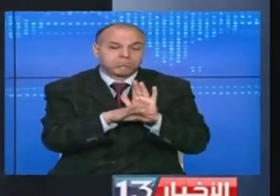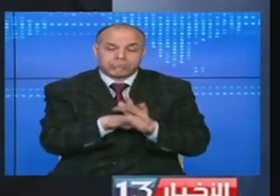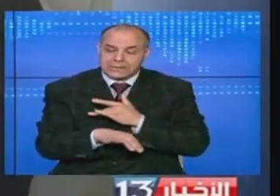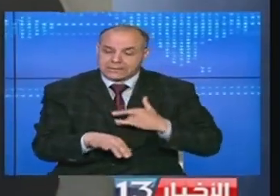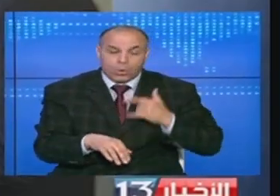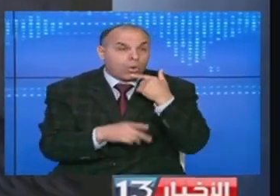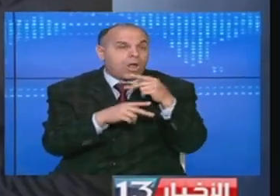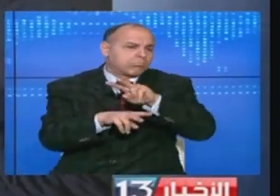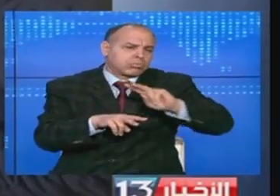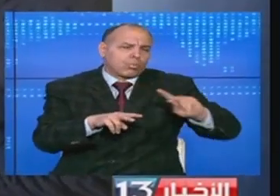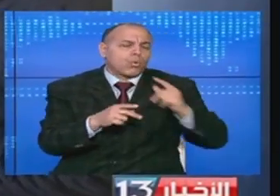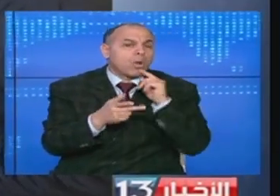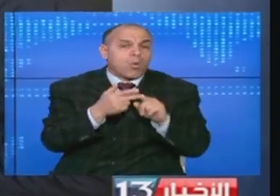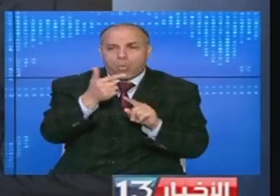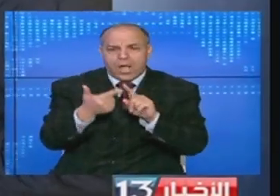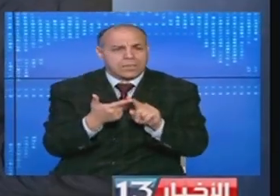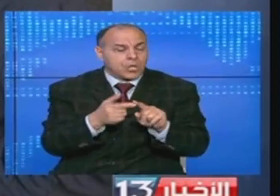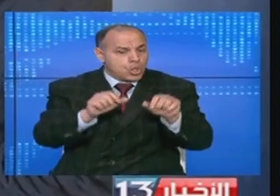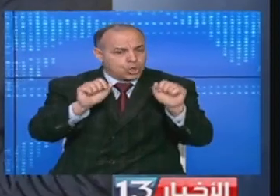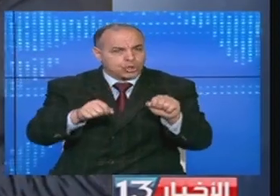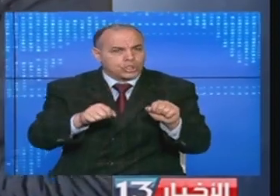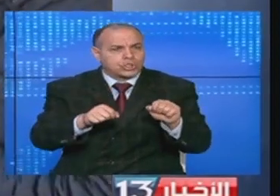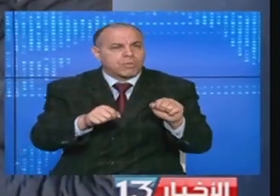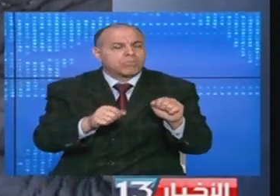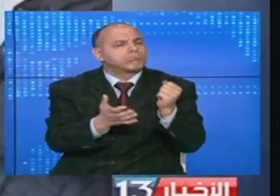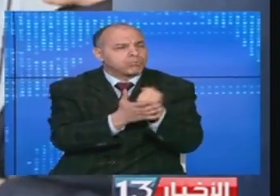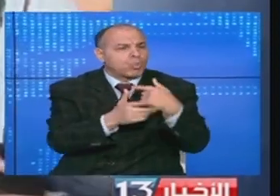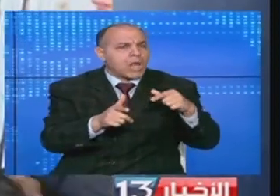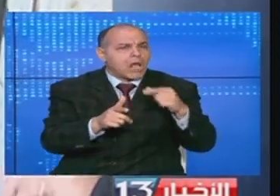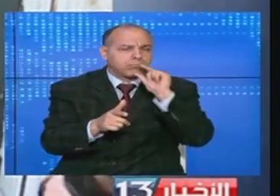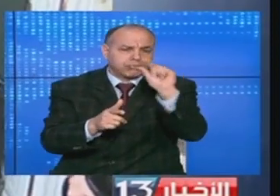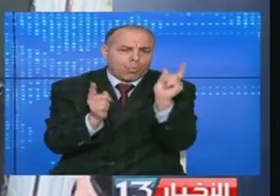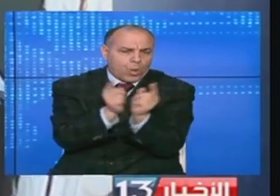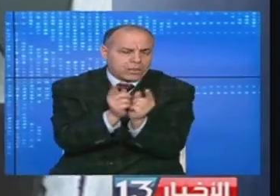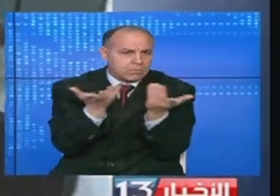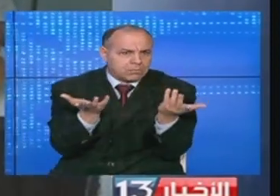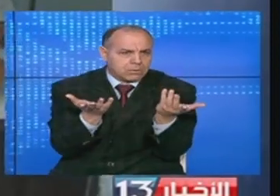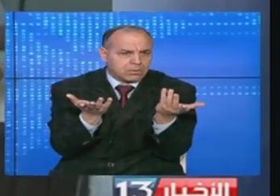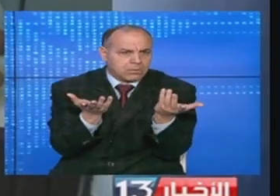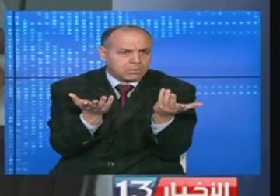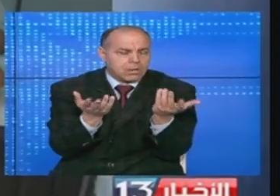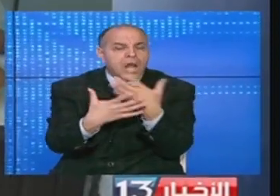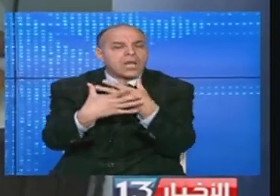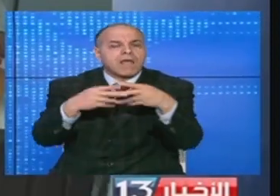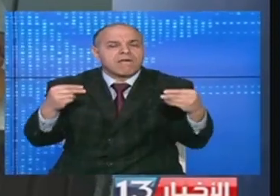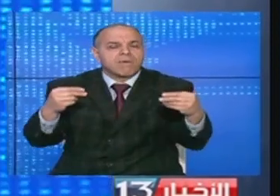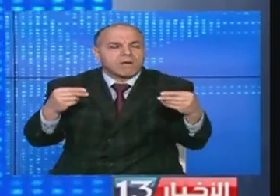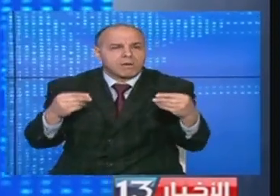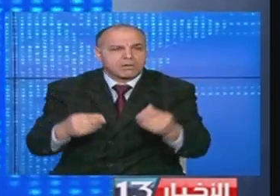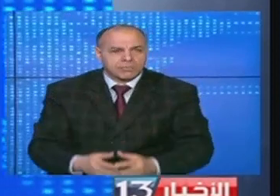بها وبغيرها واحده ويمكن تلخيص وايضا في كلمه واحده ان نرفع